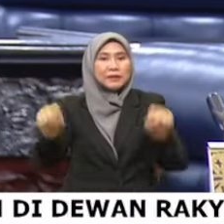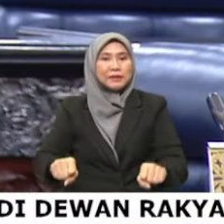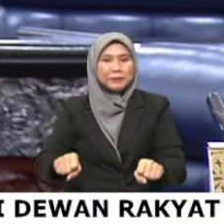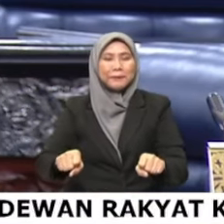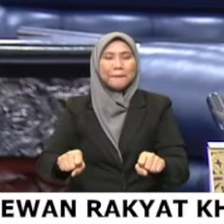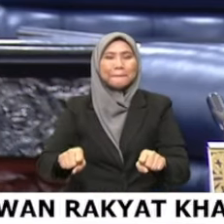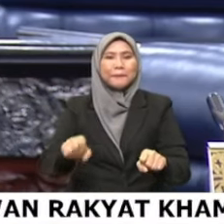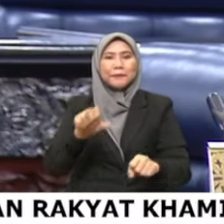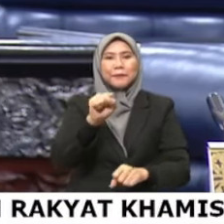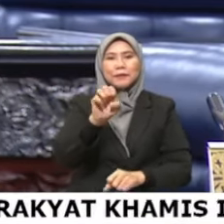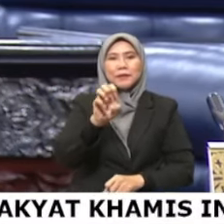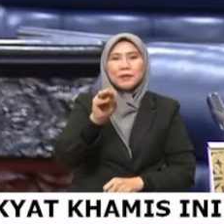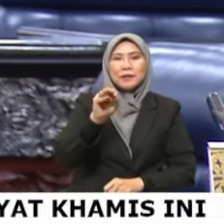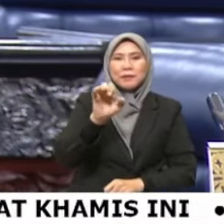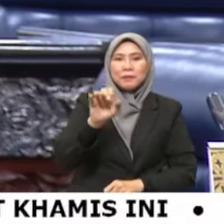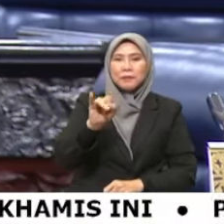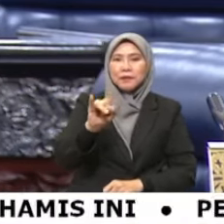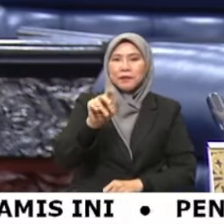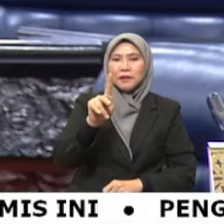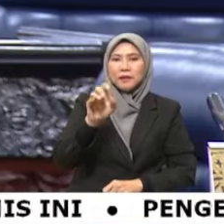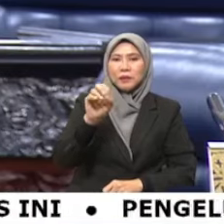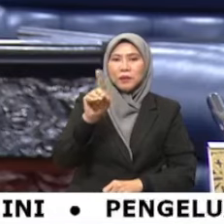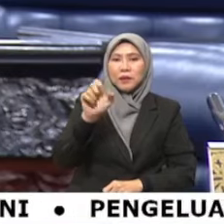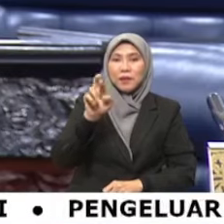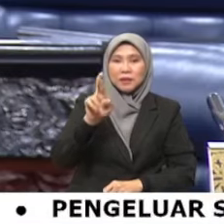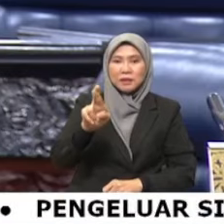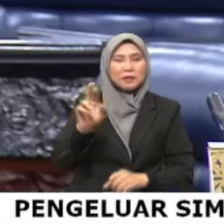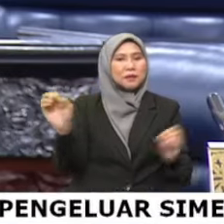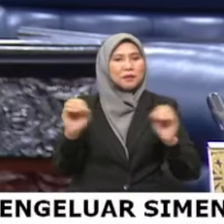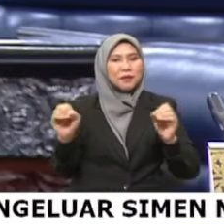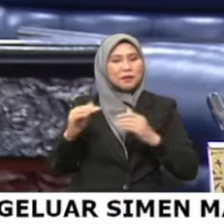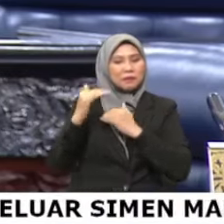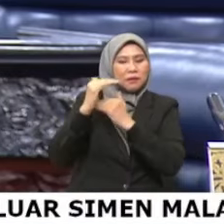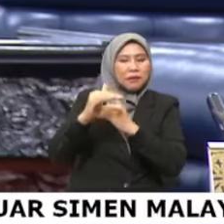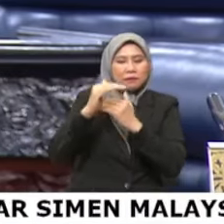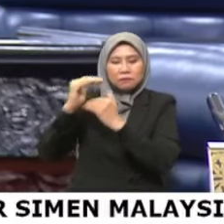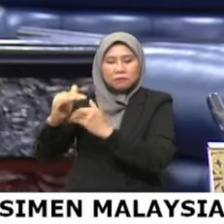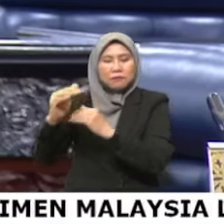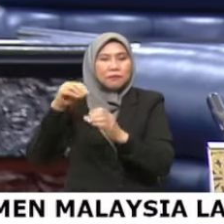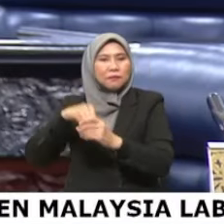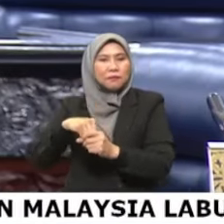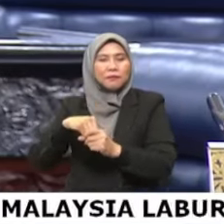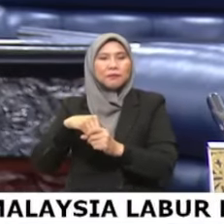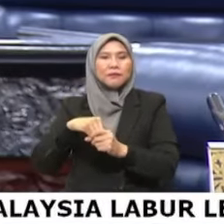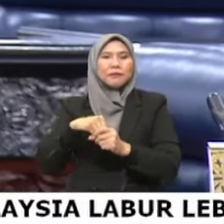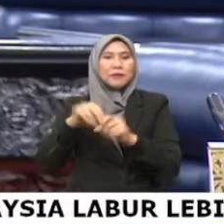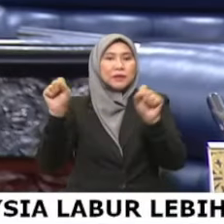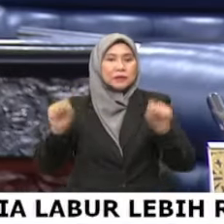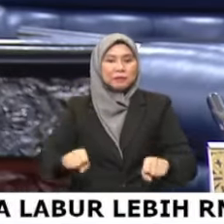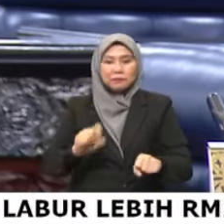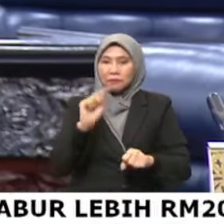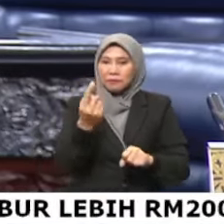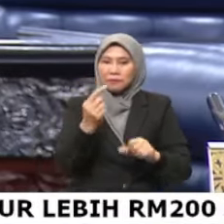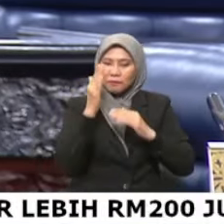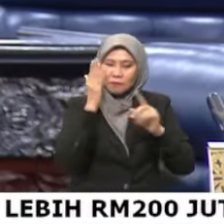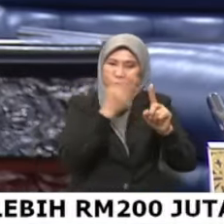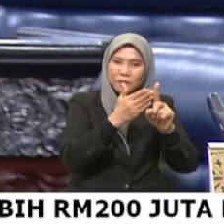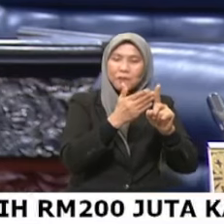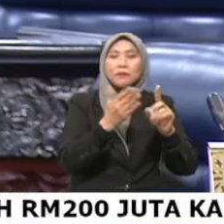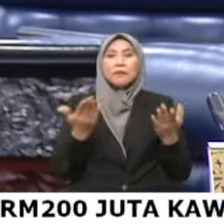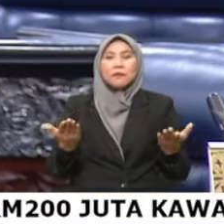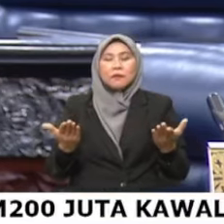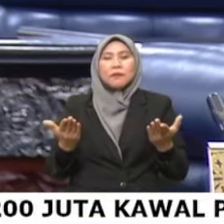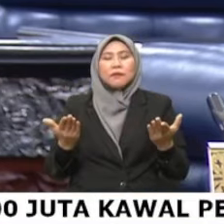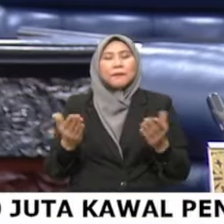ekosistem semiconductor dan ENE, dan tidak terhad dalam apa ni ekosistem ini saja. Dan dari